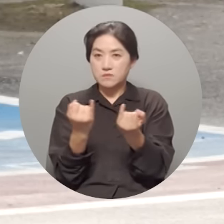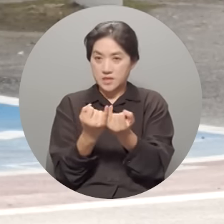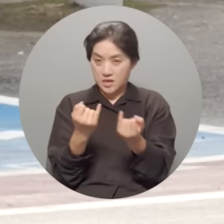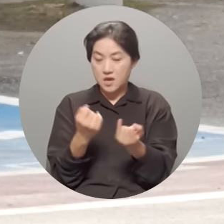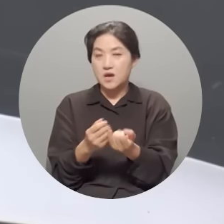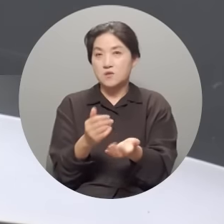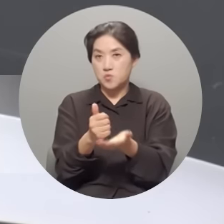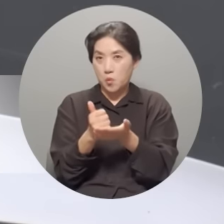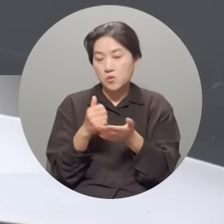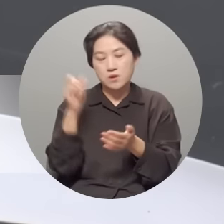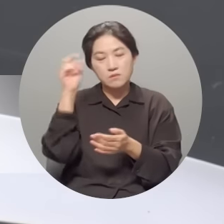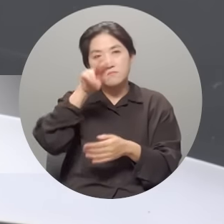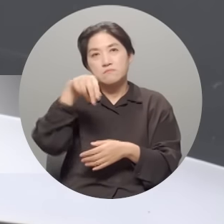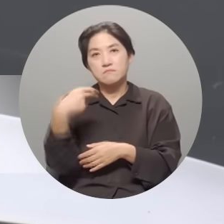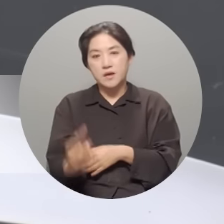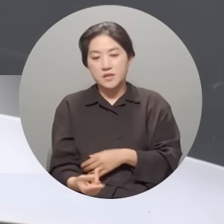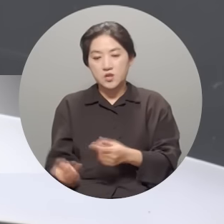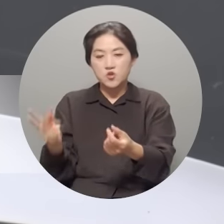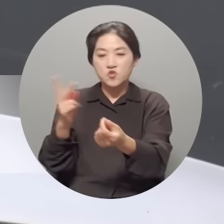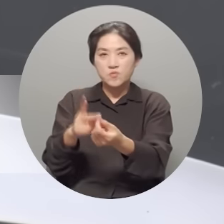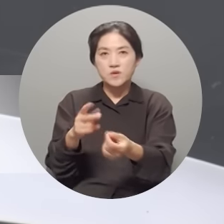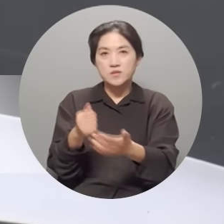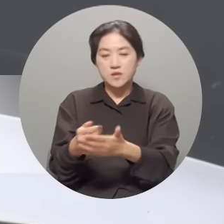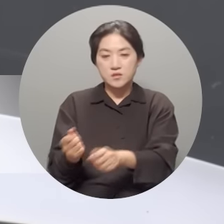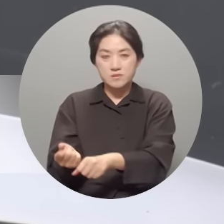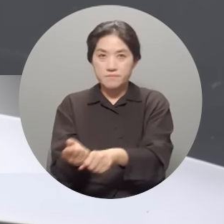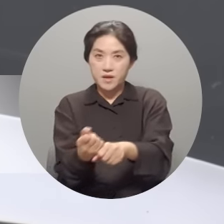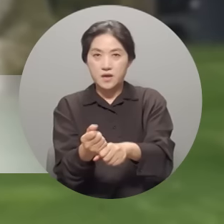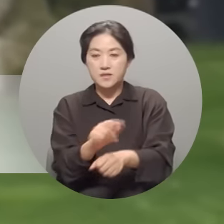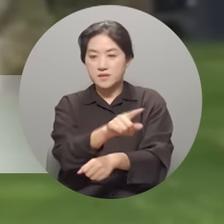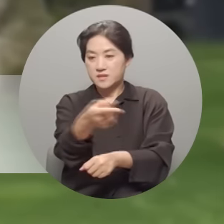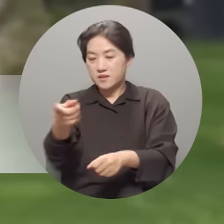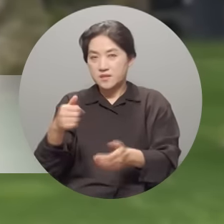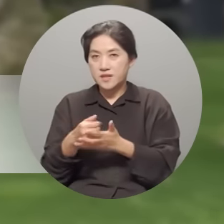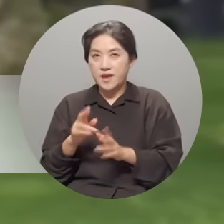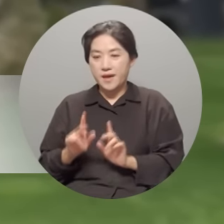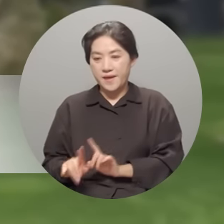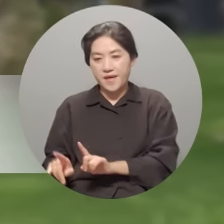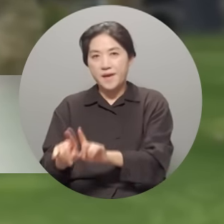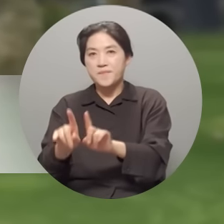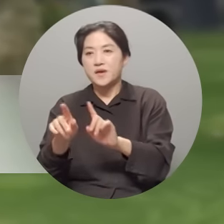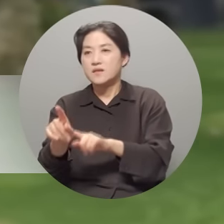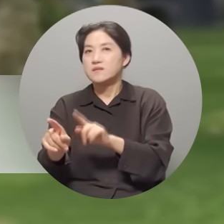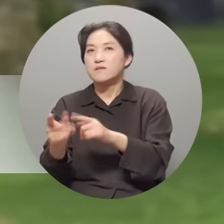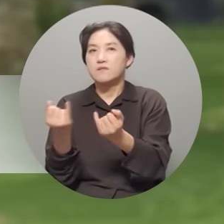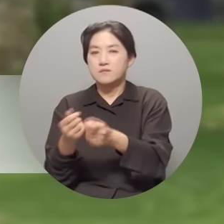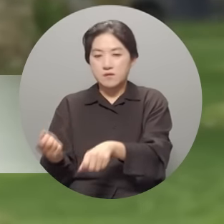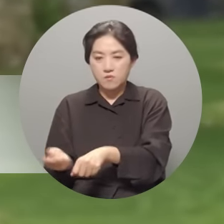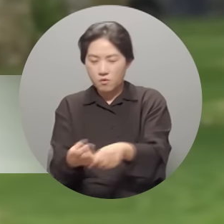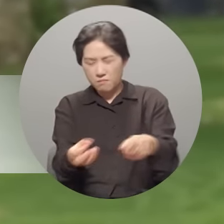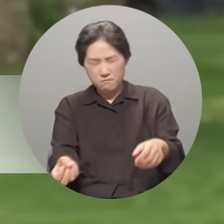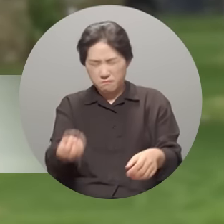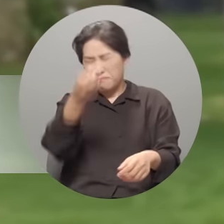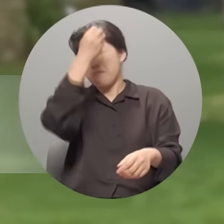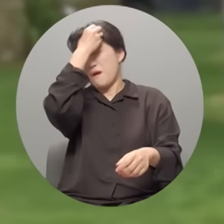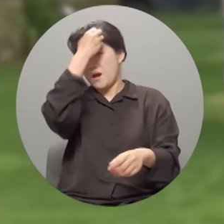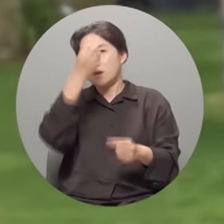쓰러졌습니다. 두 번째 홀, 두 번째 샷 차례에서 함께 홀을 돌던 여성이 친 골프공에 머리를 맞은 겁니다.